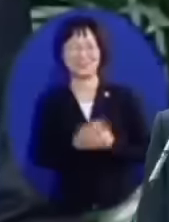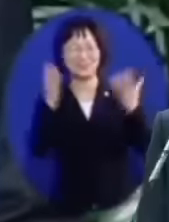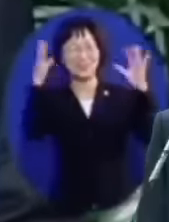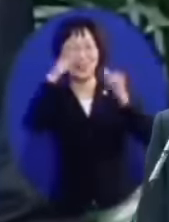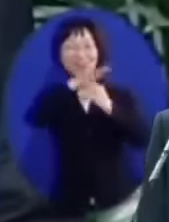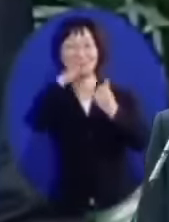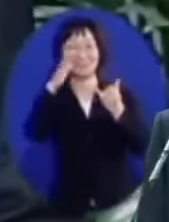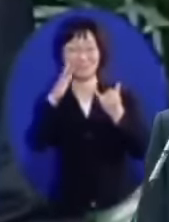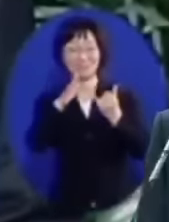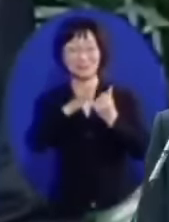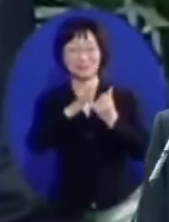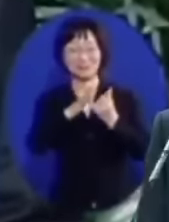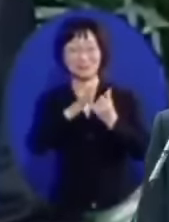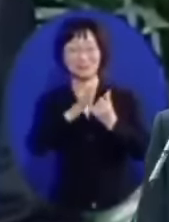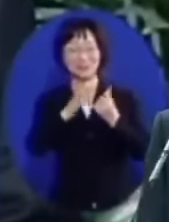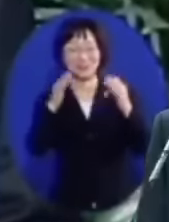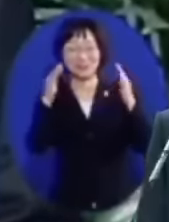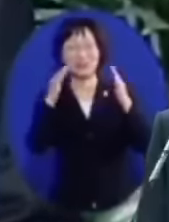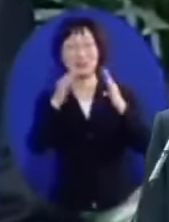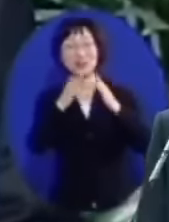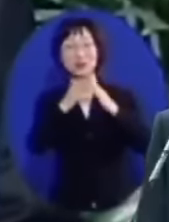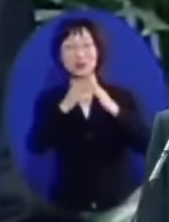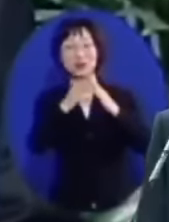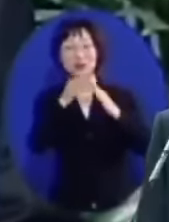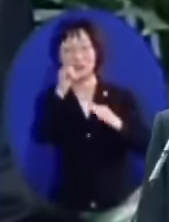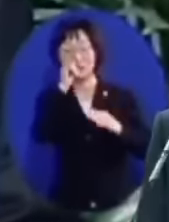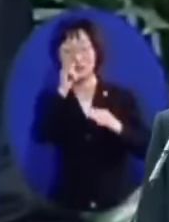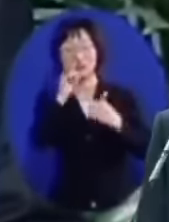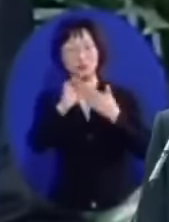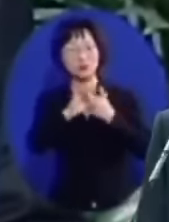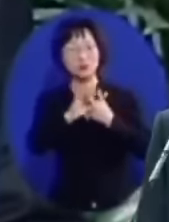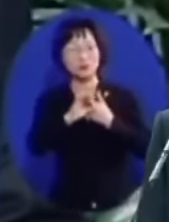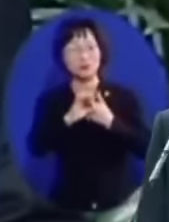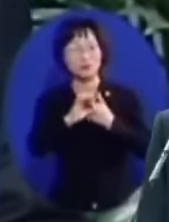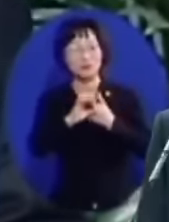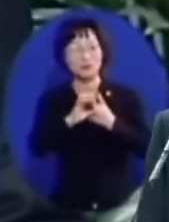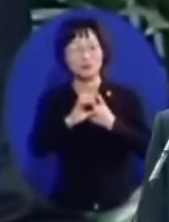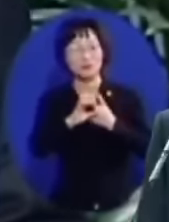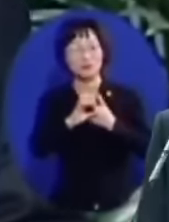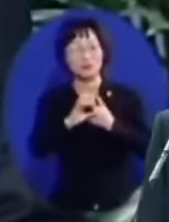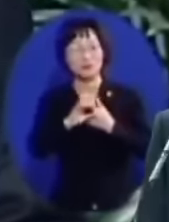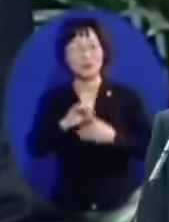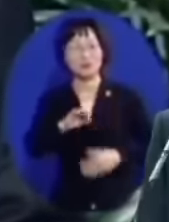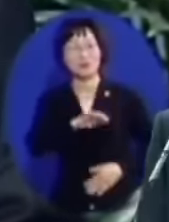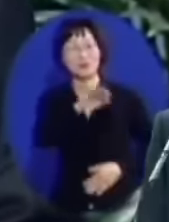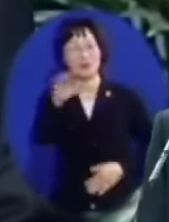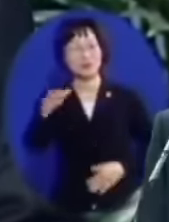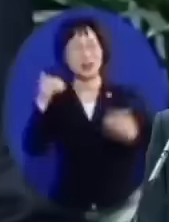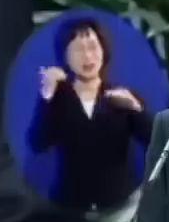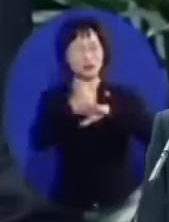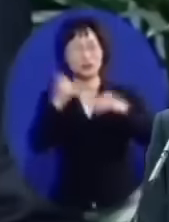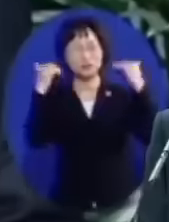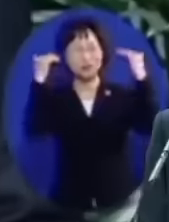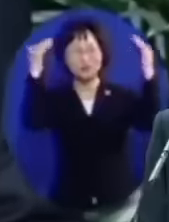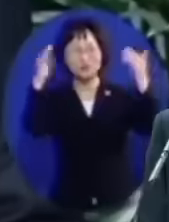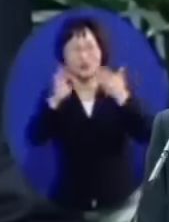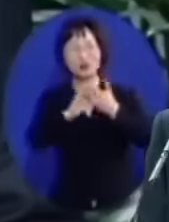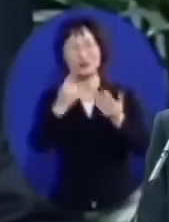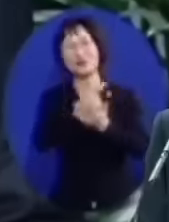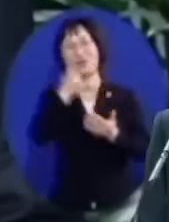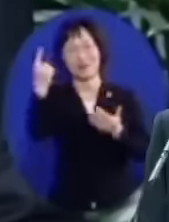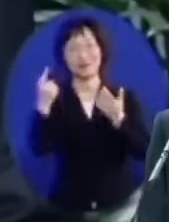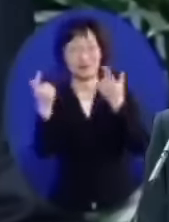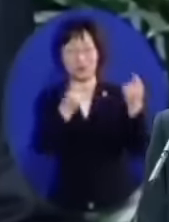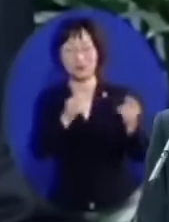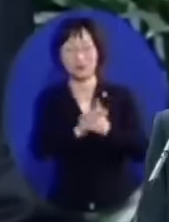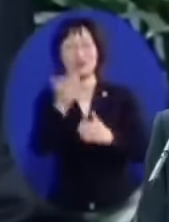어린이들이 집에 있는 분들도 있고 우리 같이 어린이들이 다 떠나가버린 집도 있습니다.